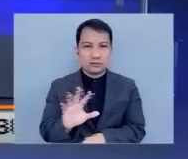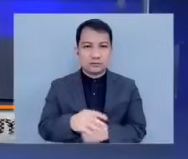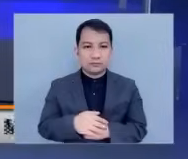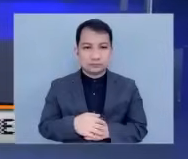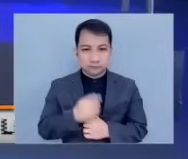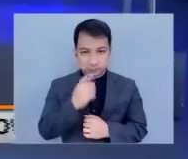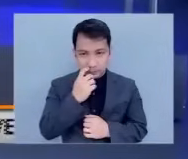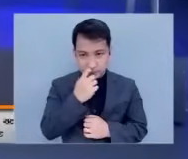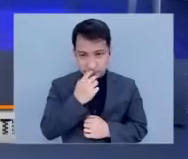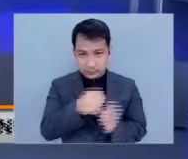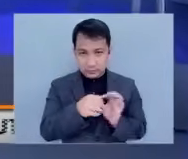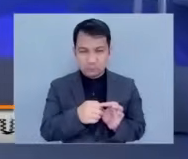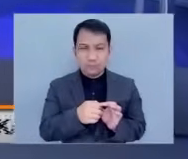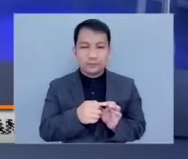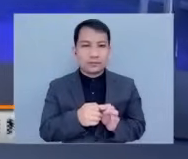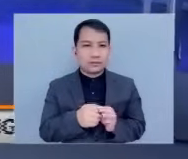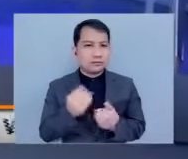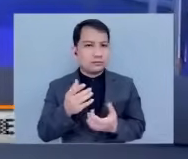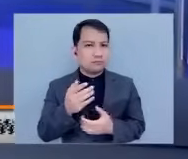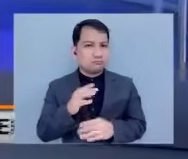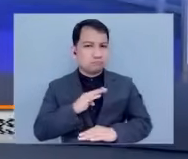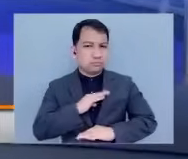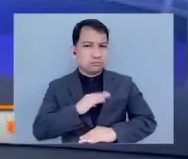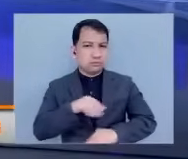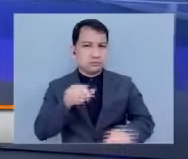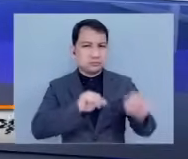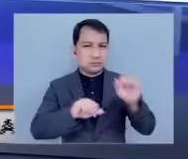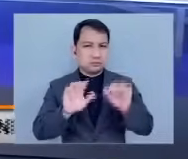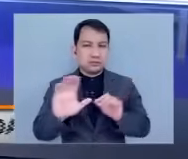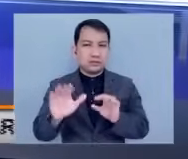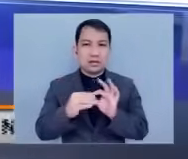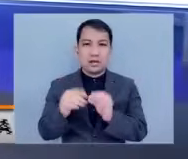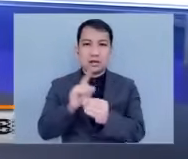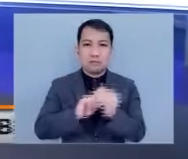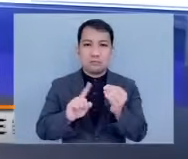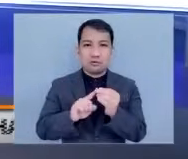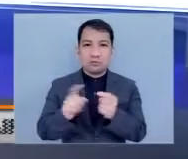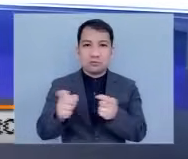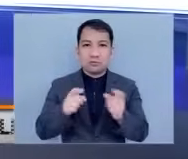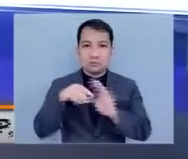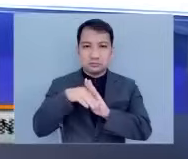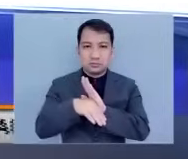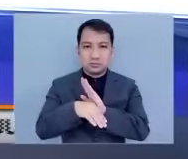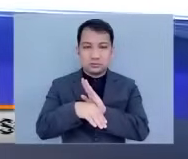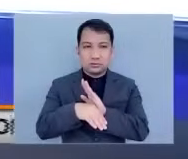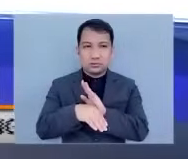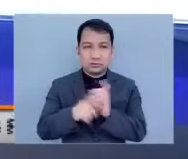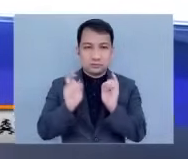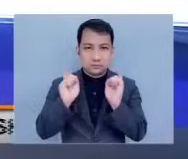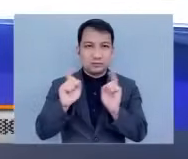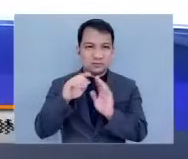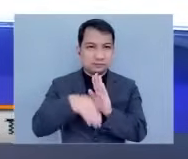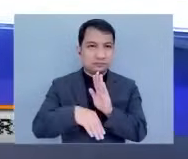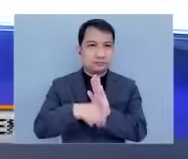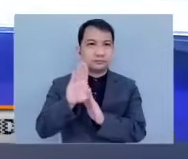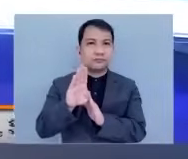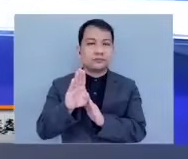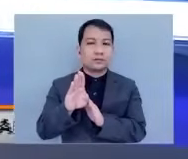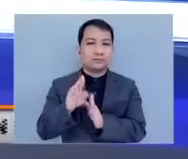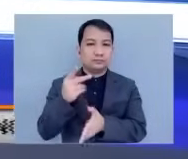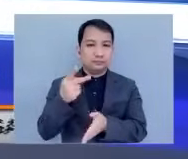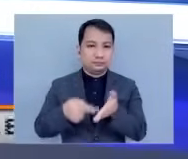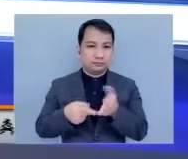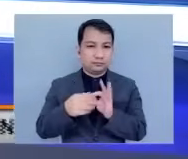Hindi kontentong maraming Pinoy sa aksyon ng pamahalaan para mapabagal ang inflation o bilis ang pagtaas ng presyo ng mga bilihin ayon